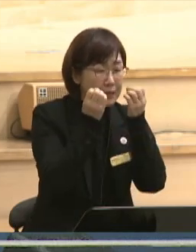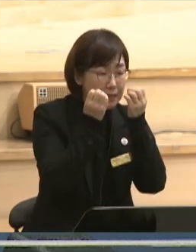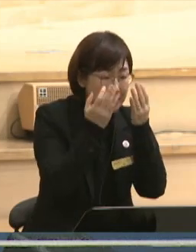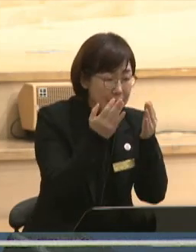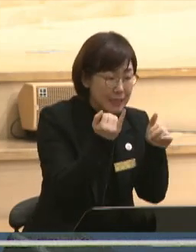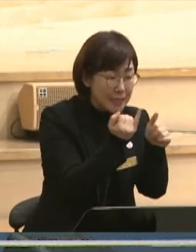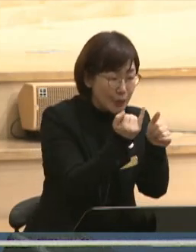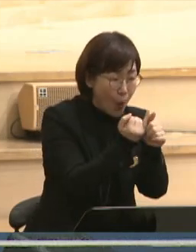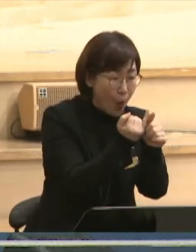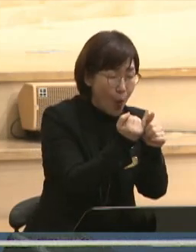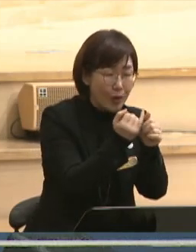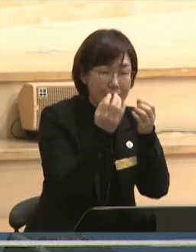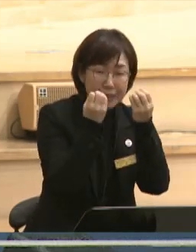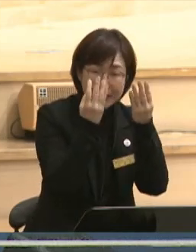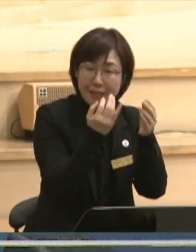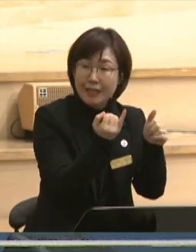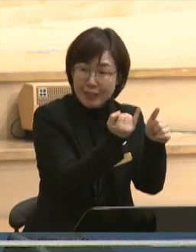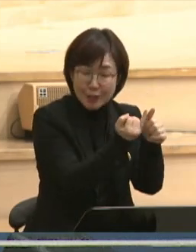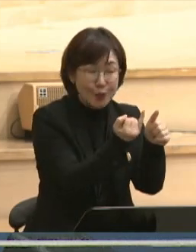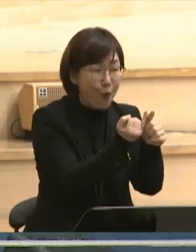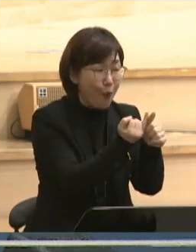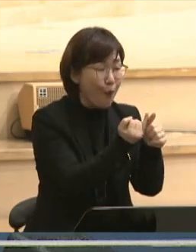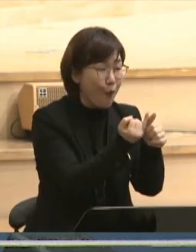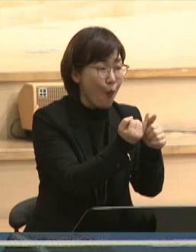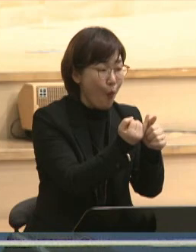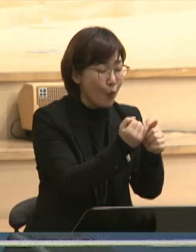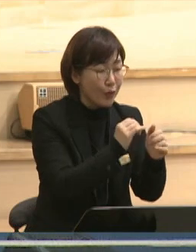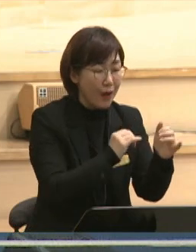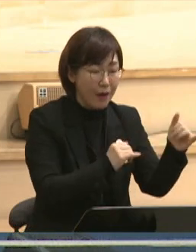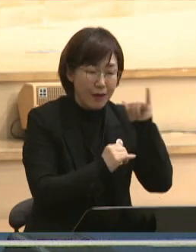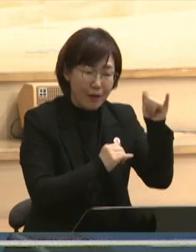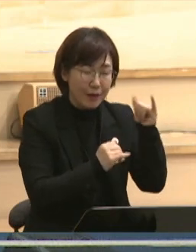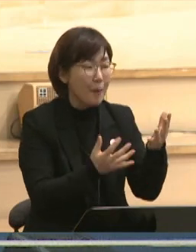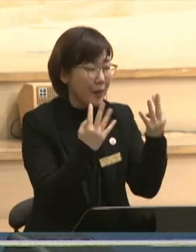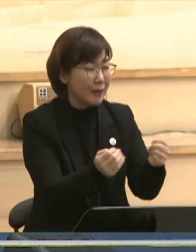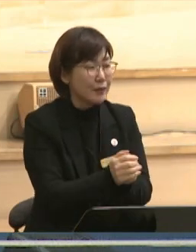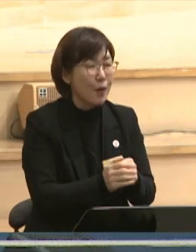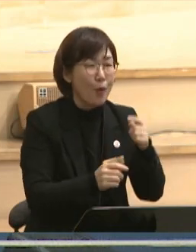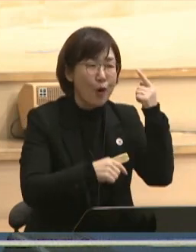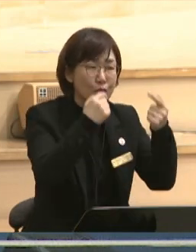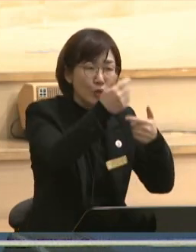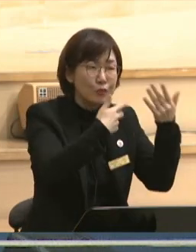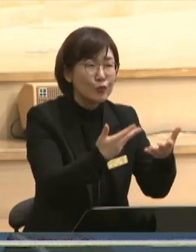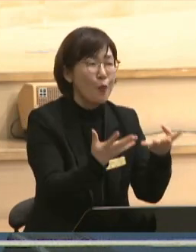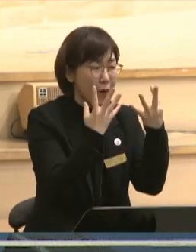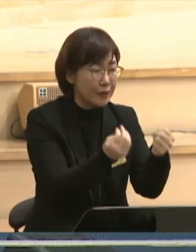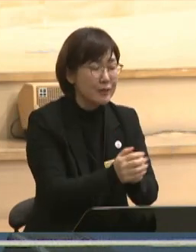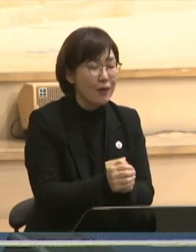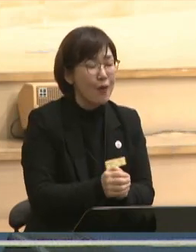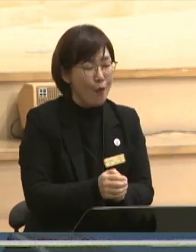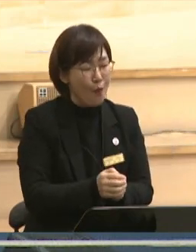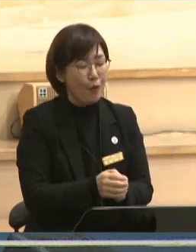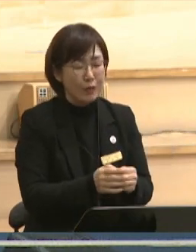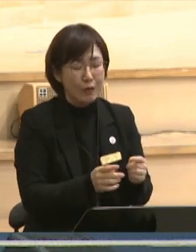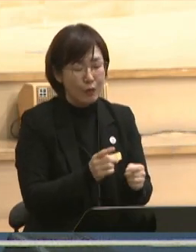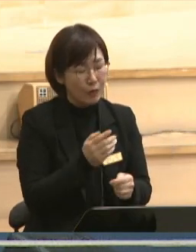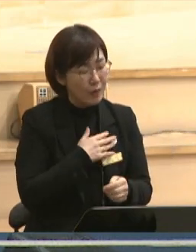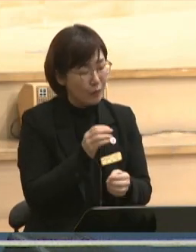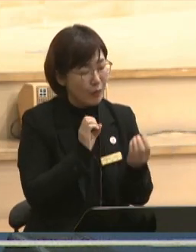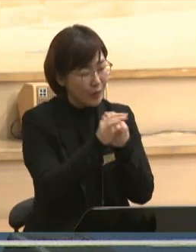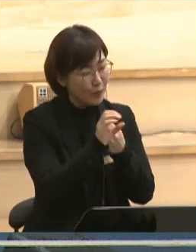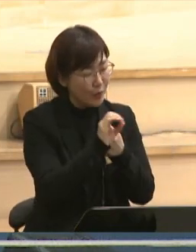대해서 연락이 참 많이 왔습니다 이런 저런 질문도 제게 해서 제가 질문에 답변도